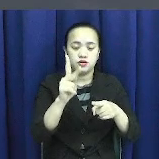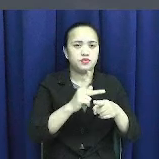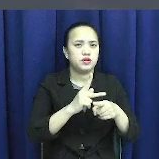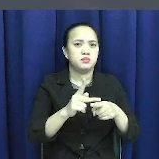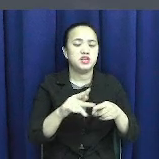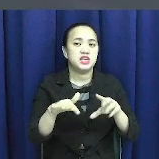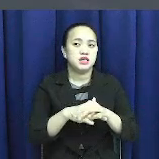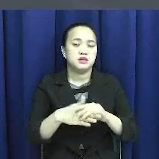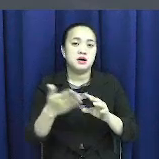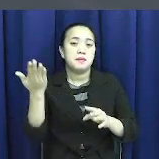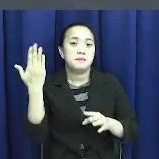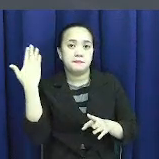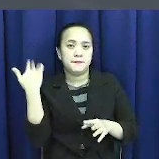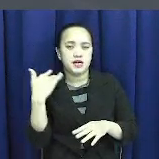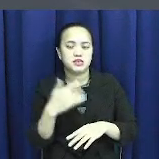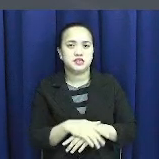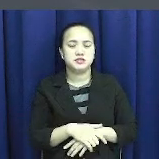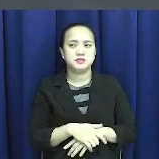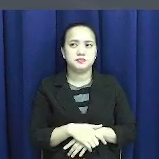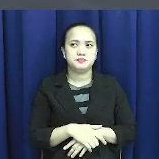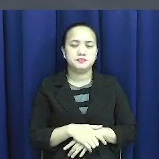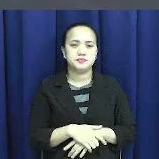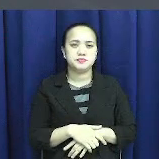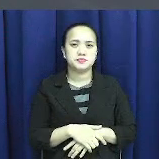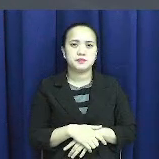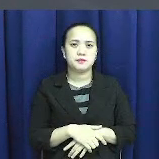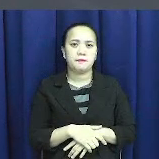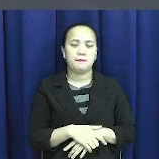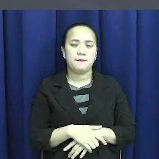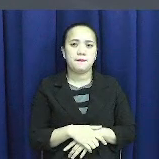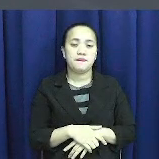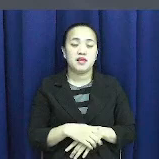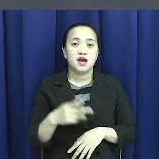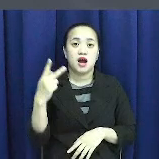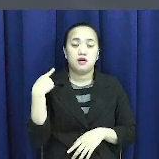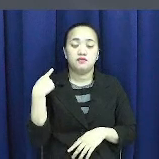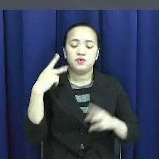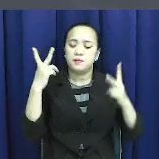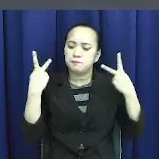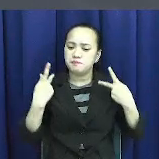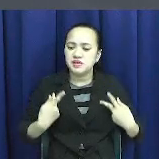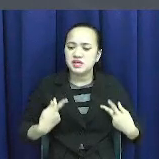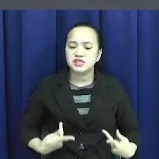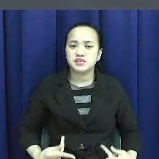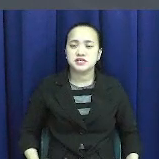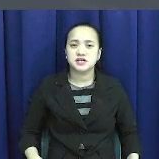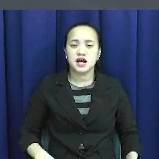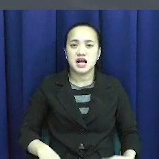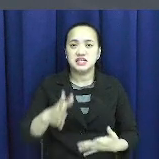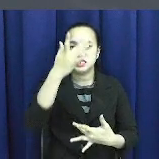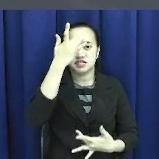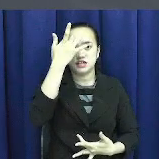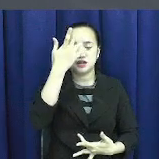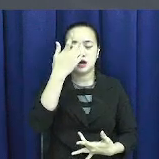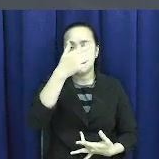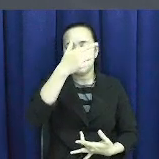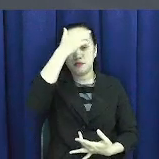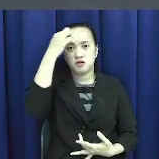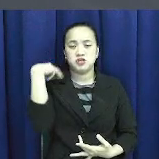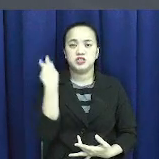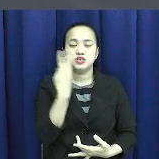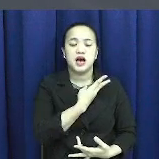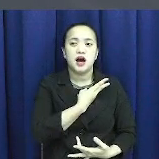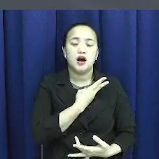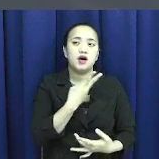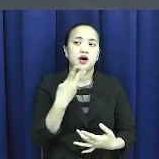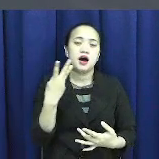Na ang sanhi kung bakit ang isang tao ay meron physical ailment sapagkat meron po siyang kasalanan. So ang karamdaman